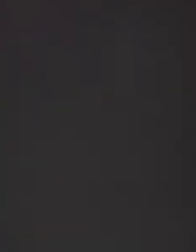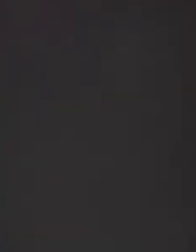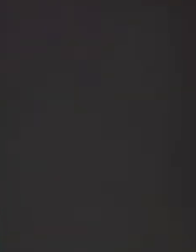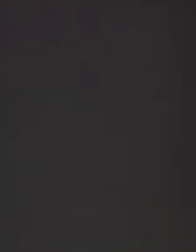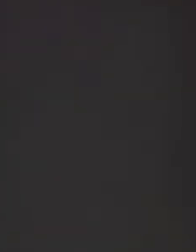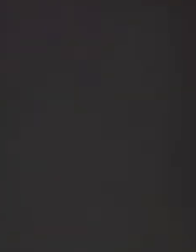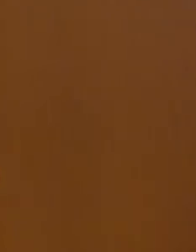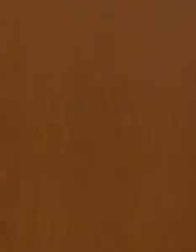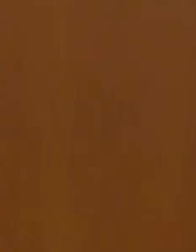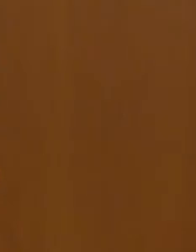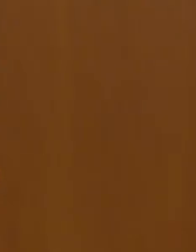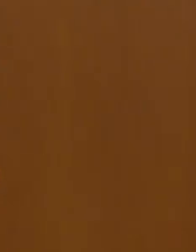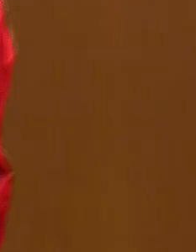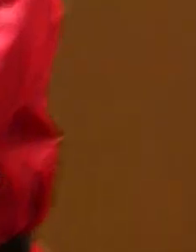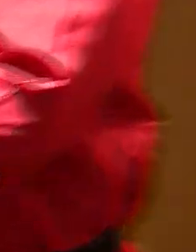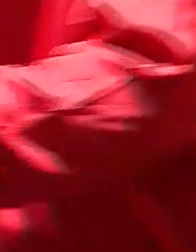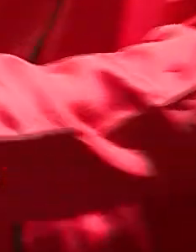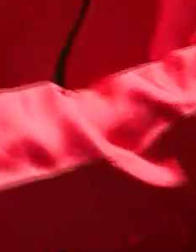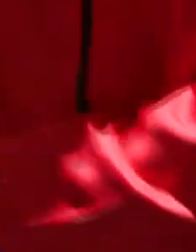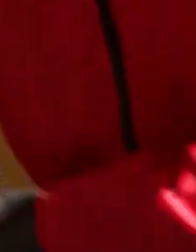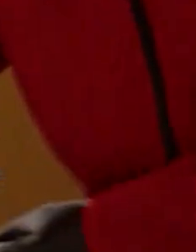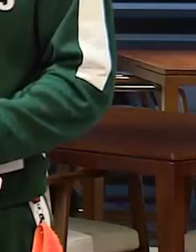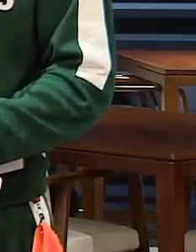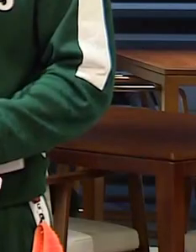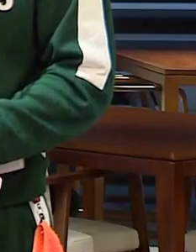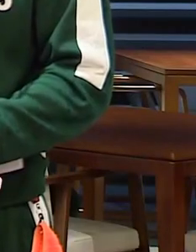현장이 도끼란 여기서